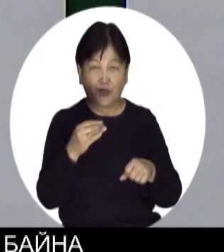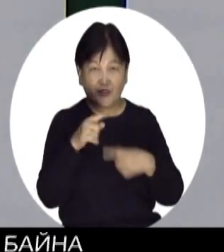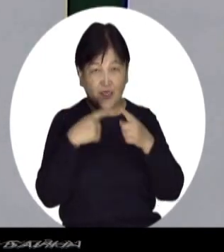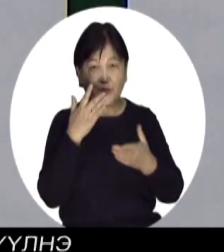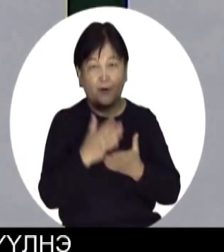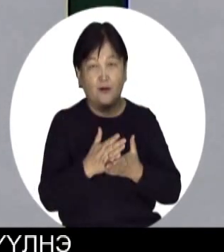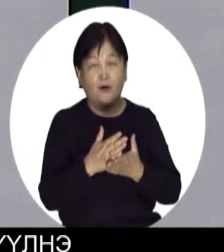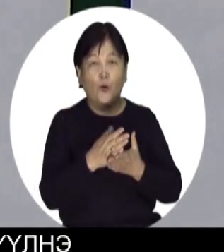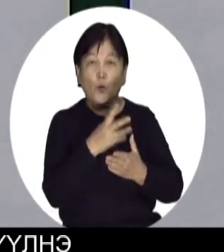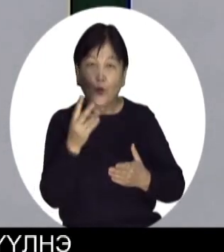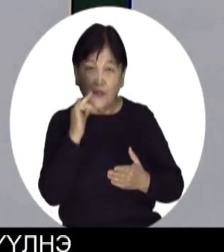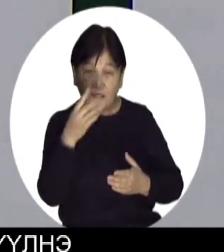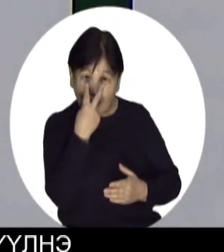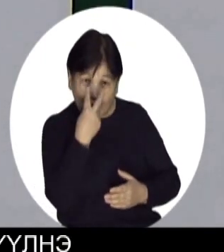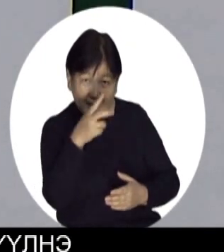эндээс ингээ харах юм бол